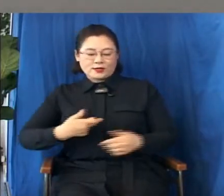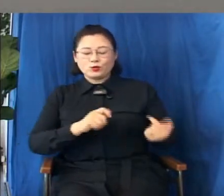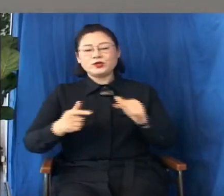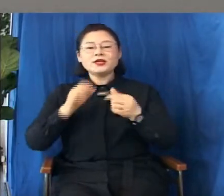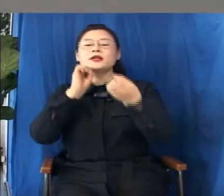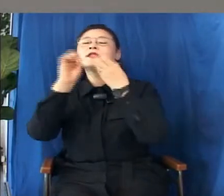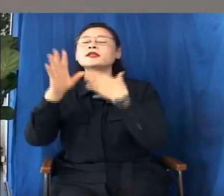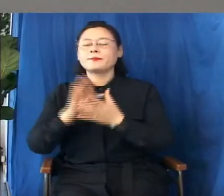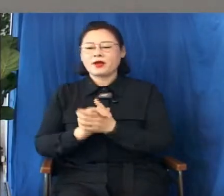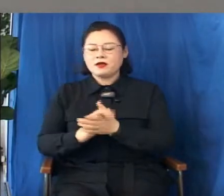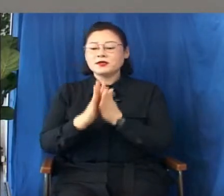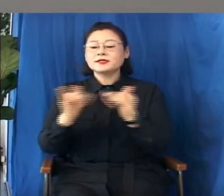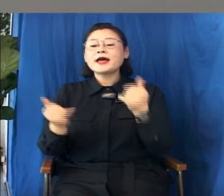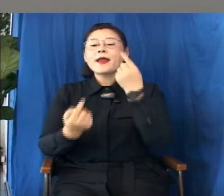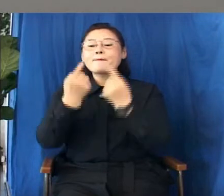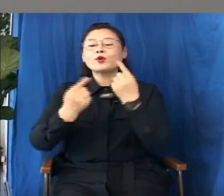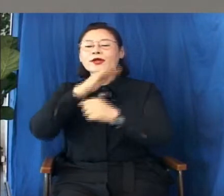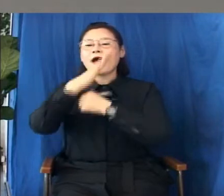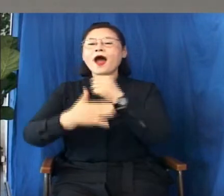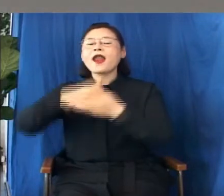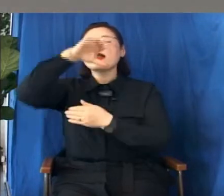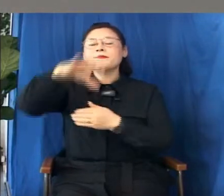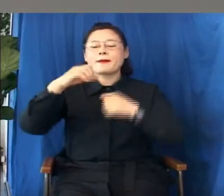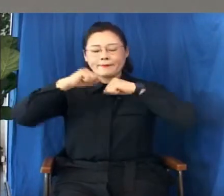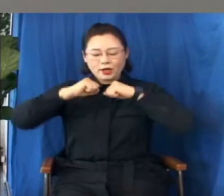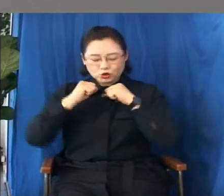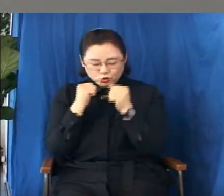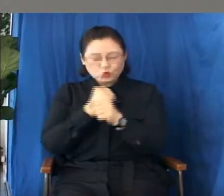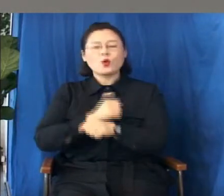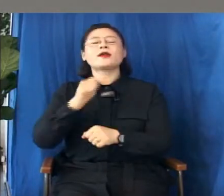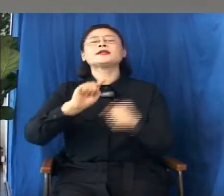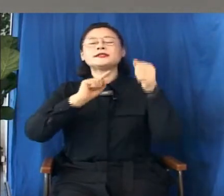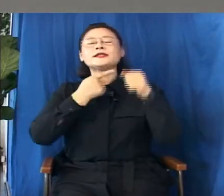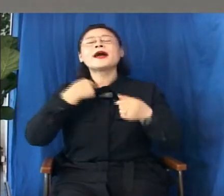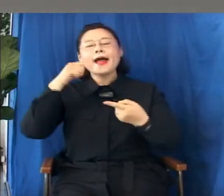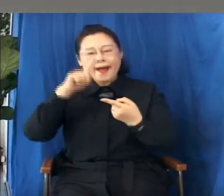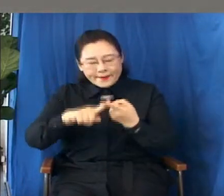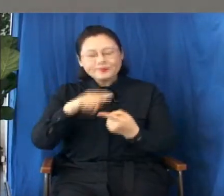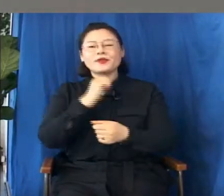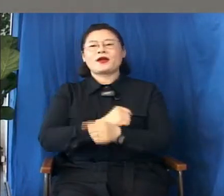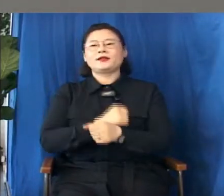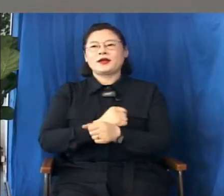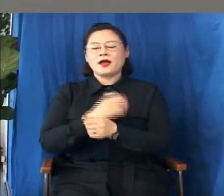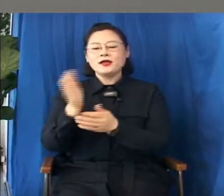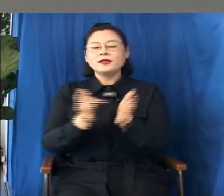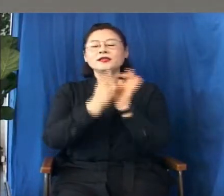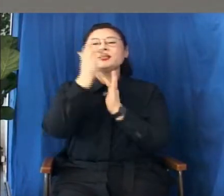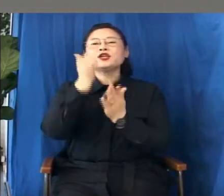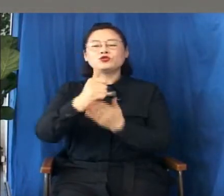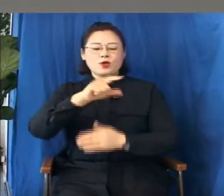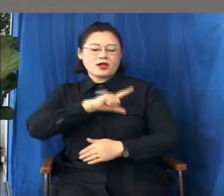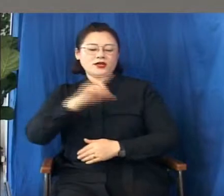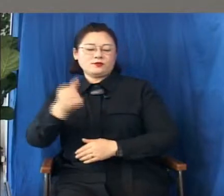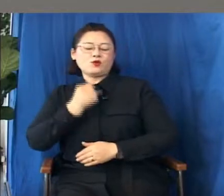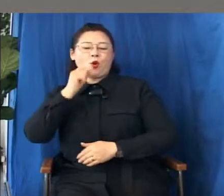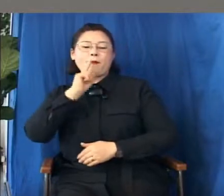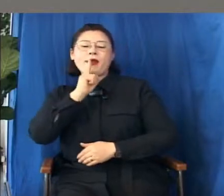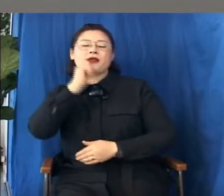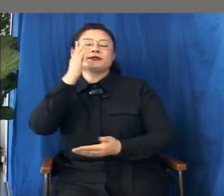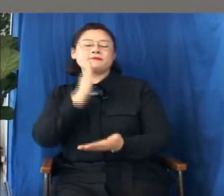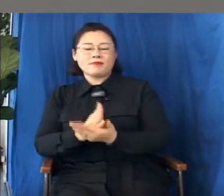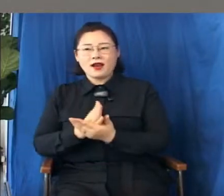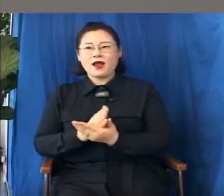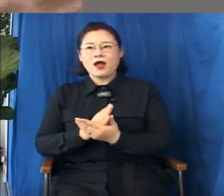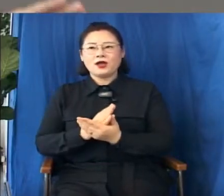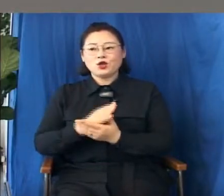이르되 사람보다 하나님께 순종하는 것이 마땅하니라. 이 예수의 이름으로 얘기하지 말라고